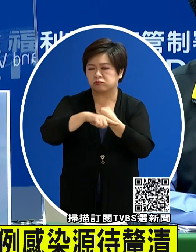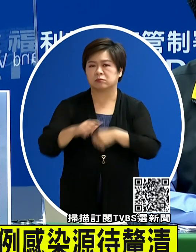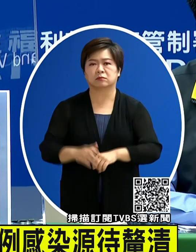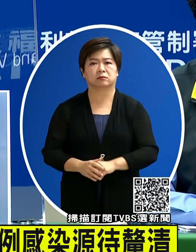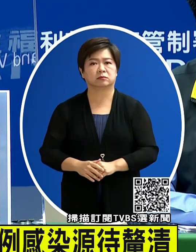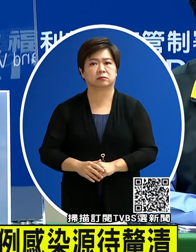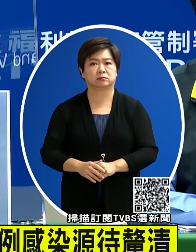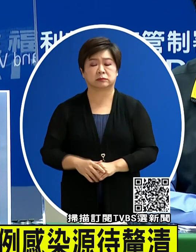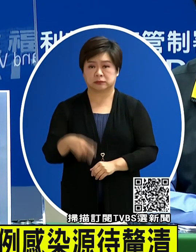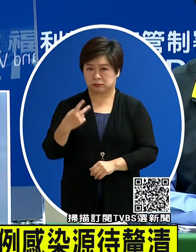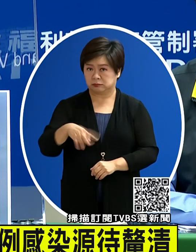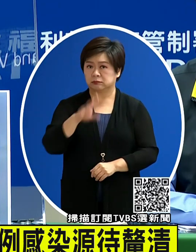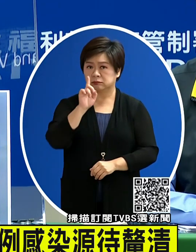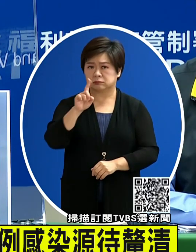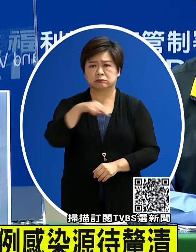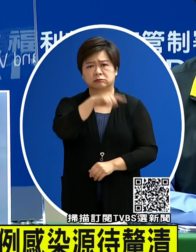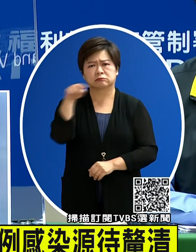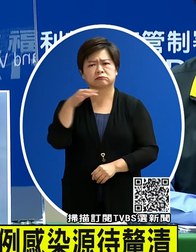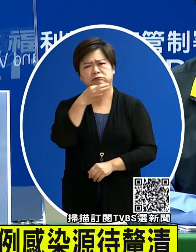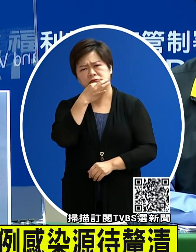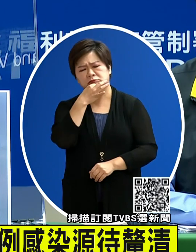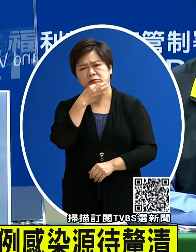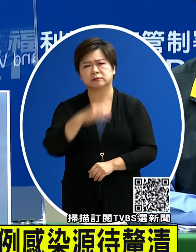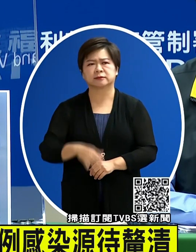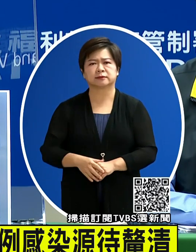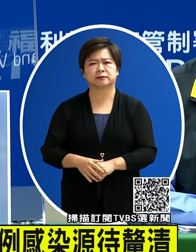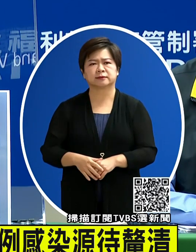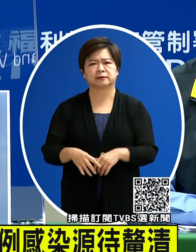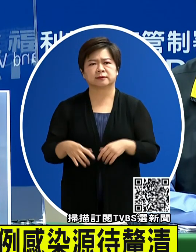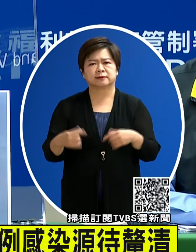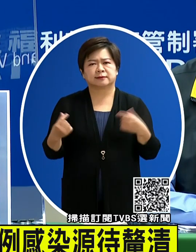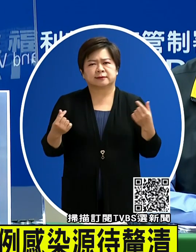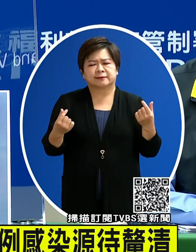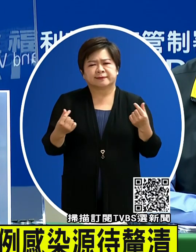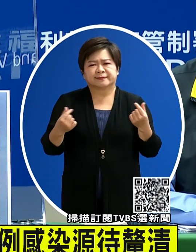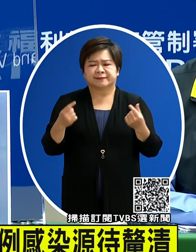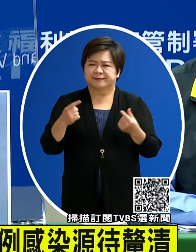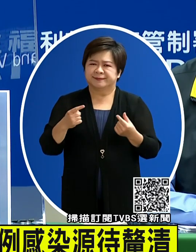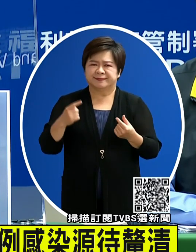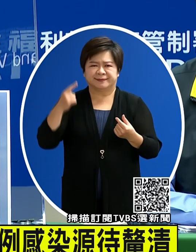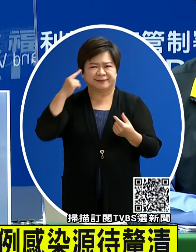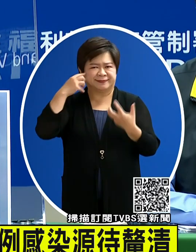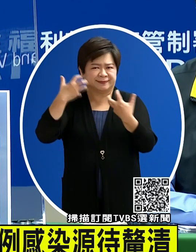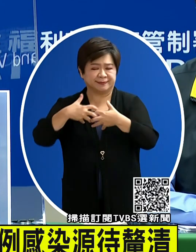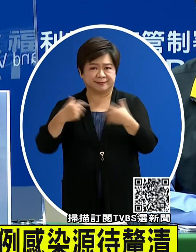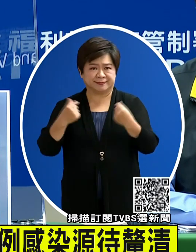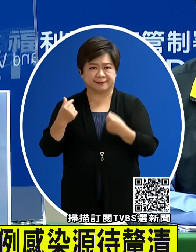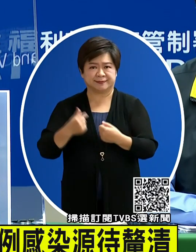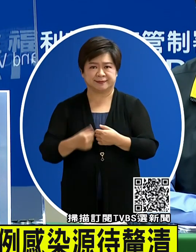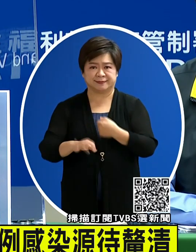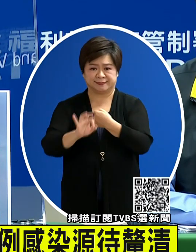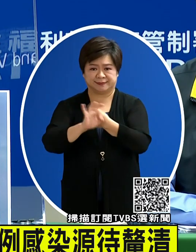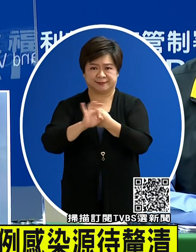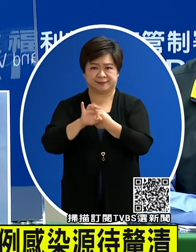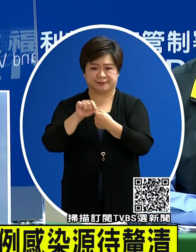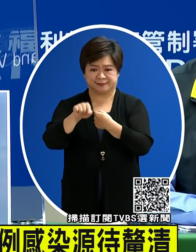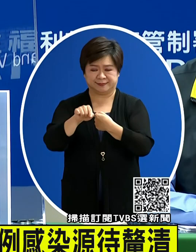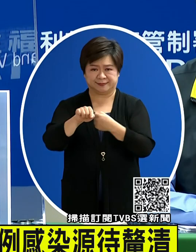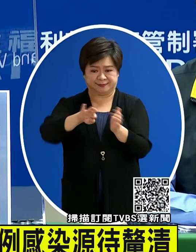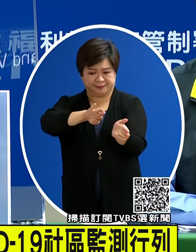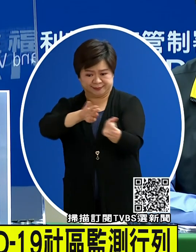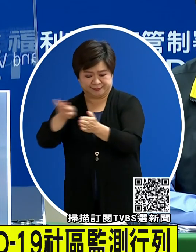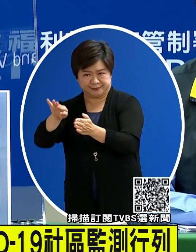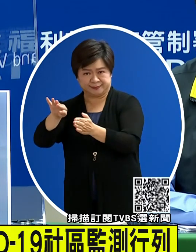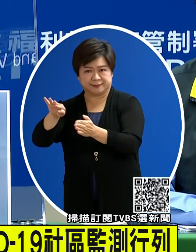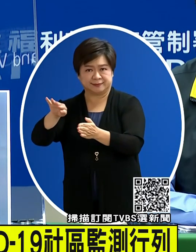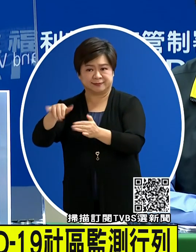大家常会有一点哈，就把这个观念有点扭住了哈，就在实验被排除的对象并不